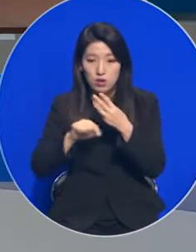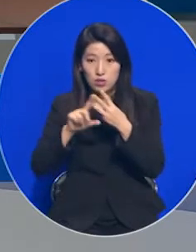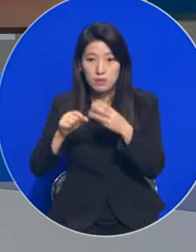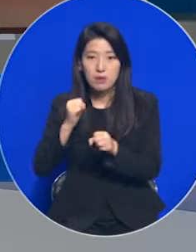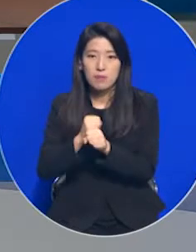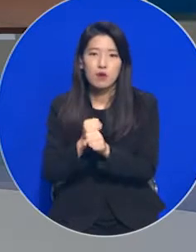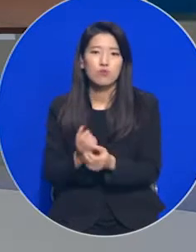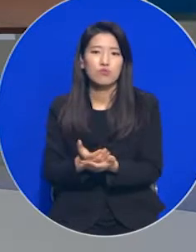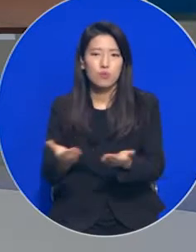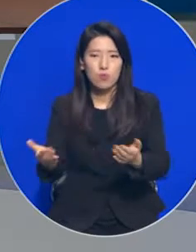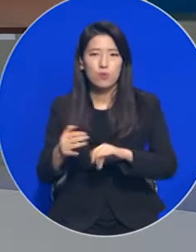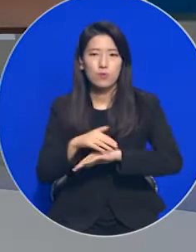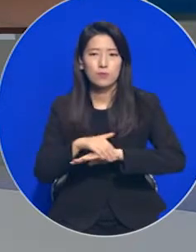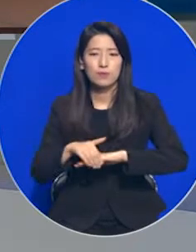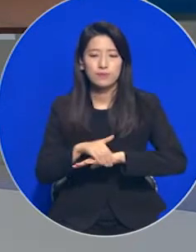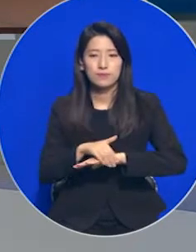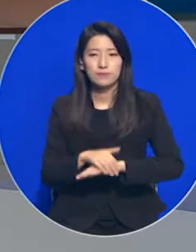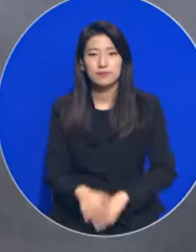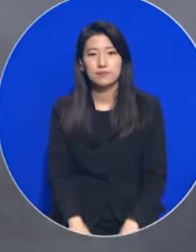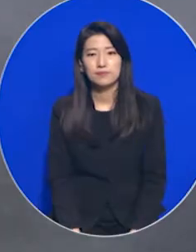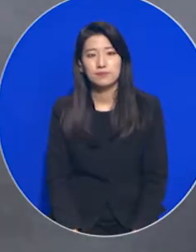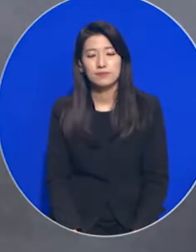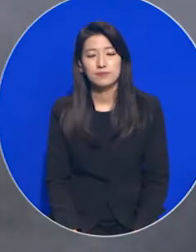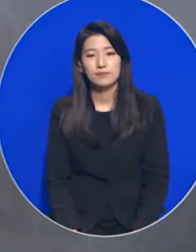김용민 기자입니다.